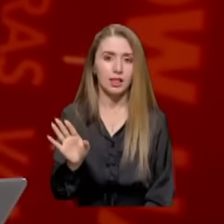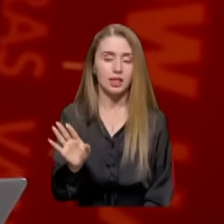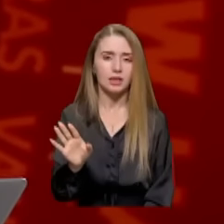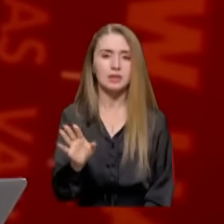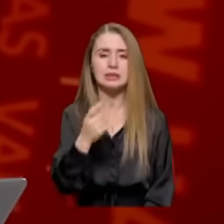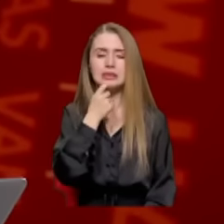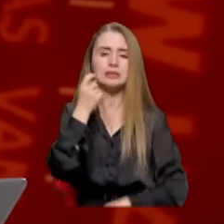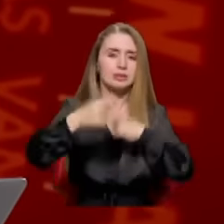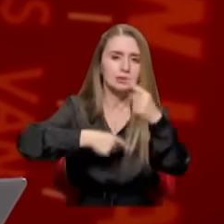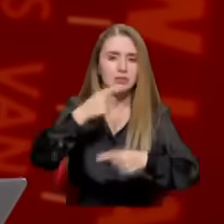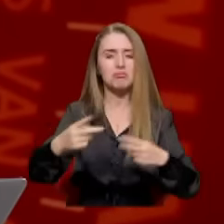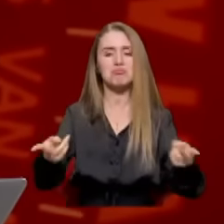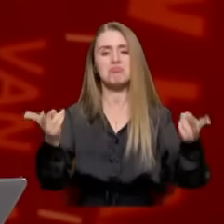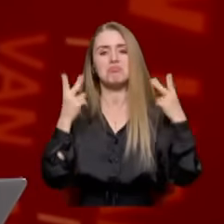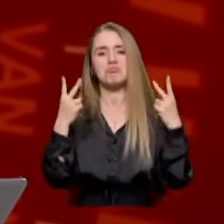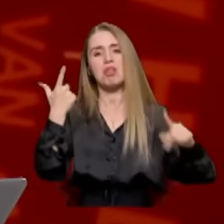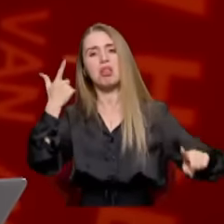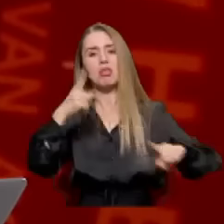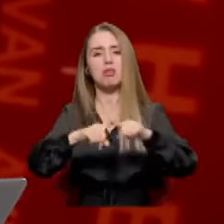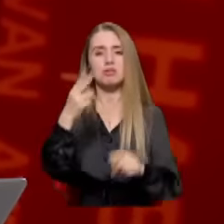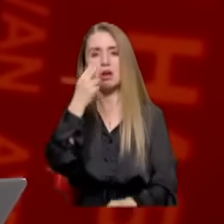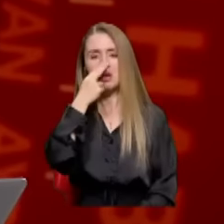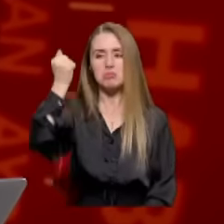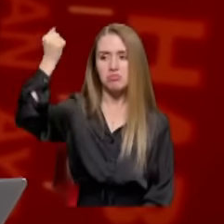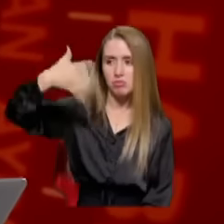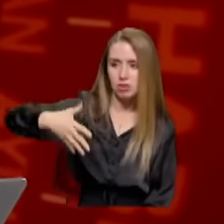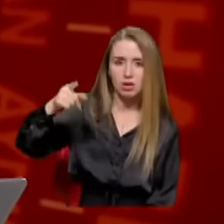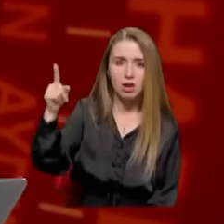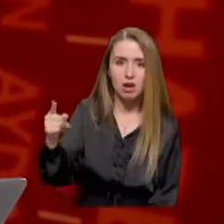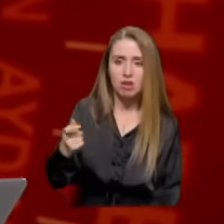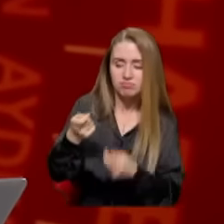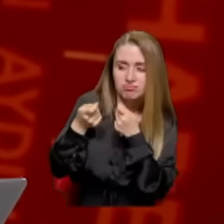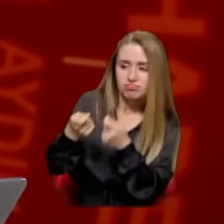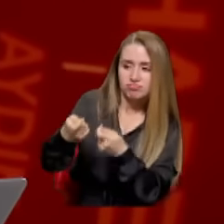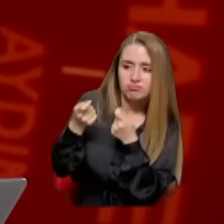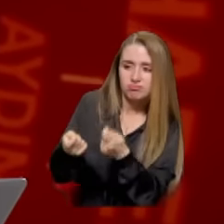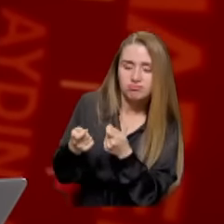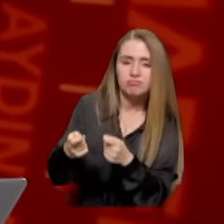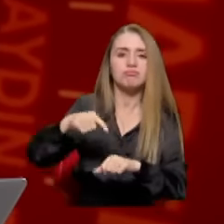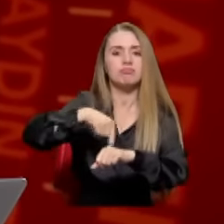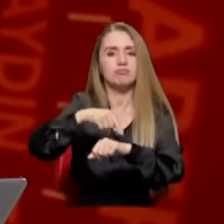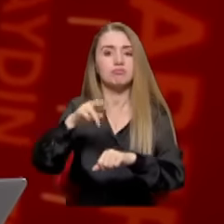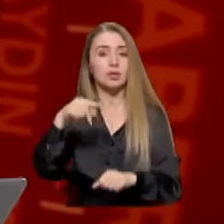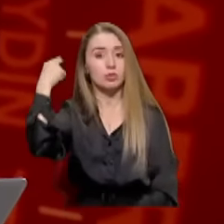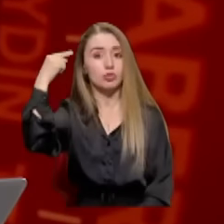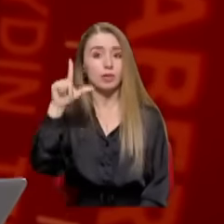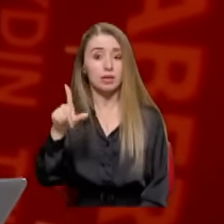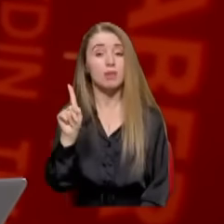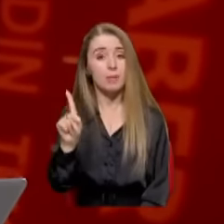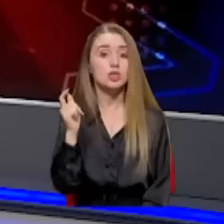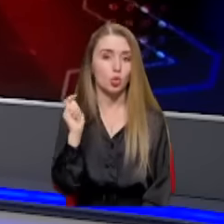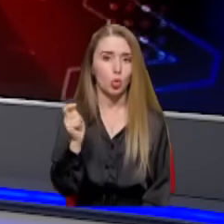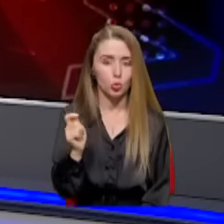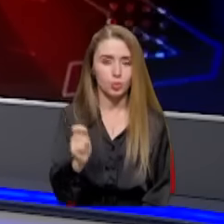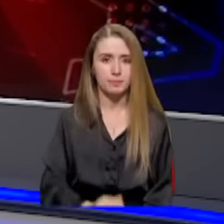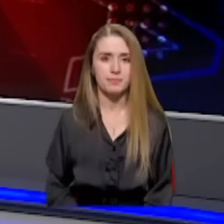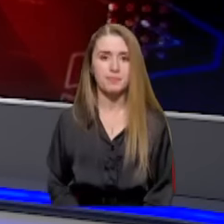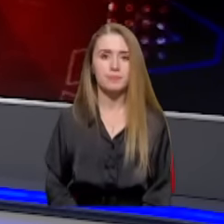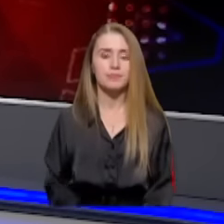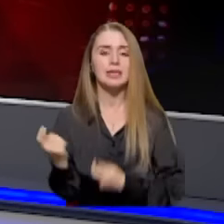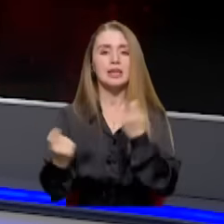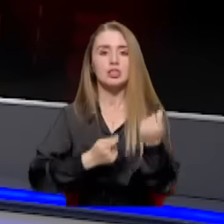Bunca yıl gösterişe, şatafata alışmış yöneticileri ikna etme süreci gibi de düşünebiliriz, o da zor.